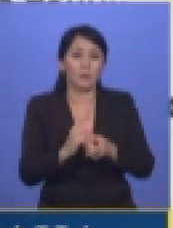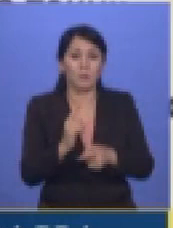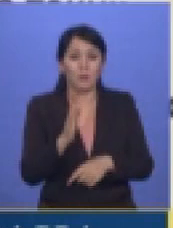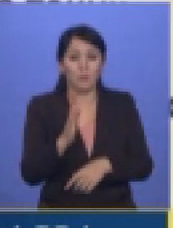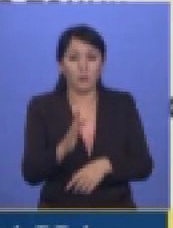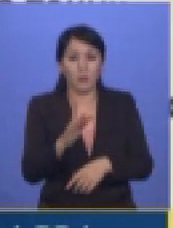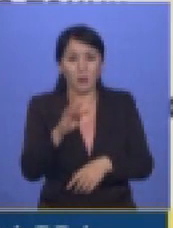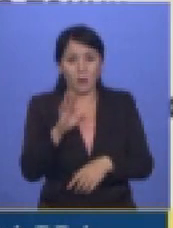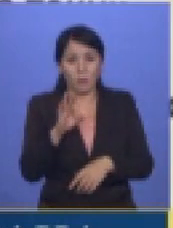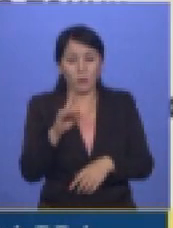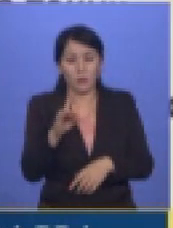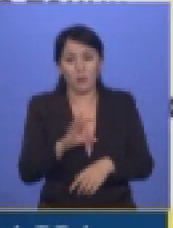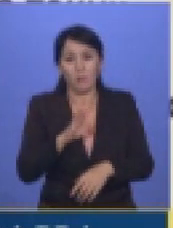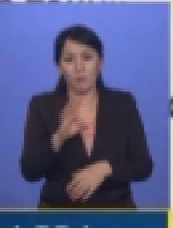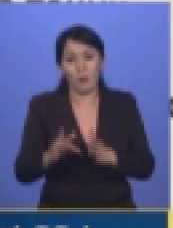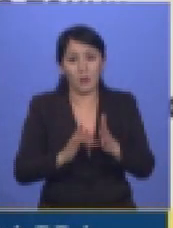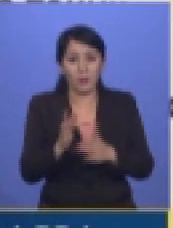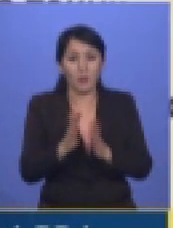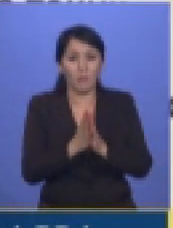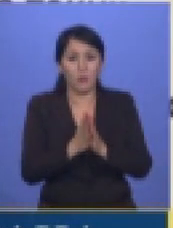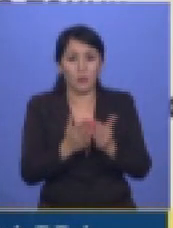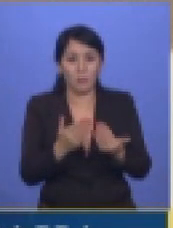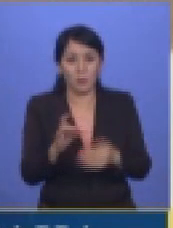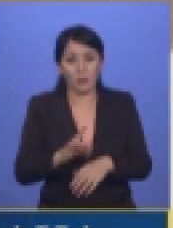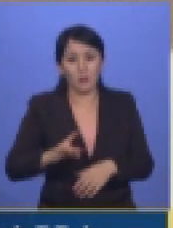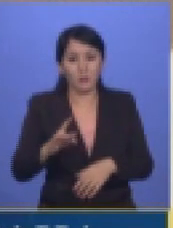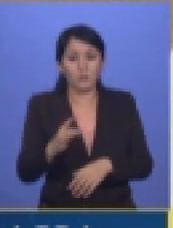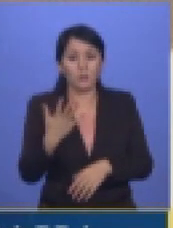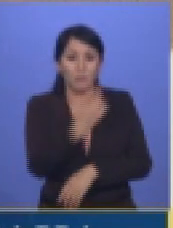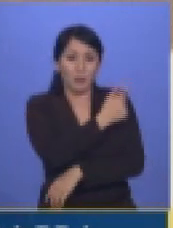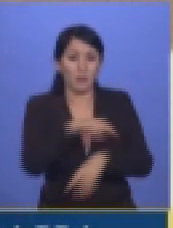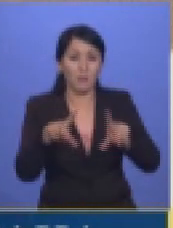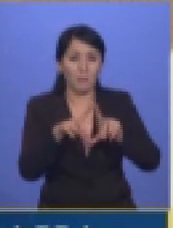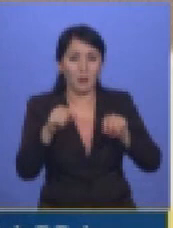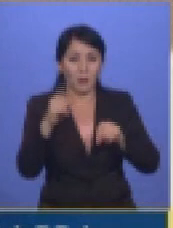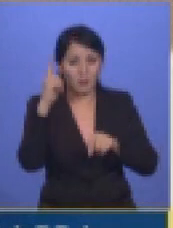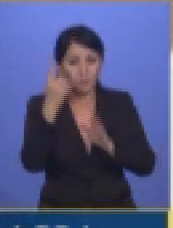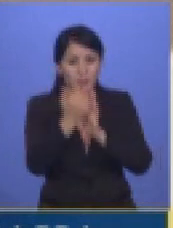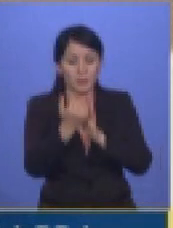тұрамыз. Иван Шухов атындағы орталық қалалық кітапханасы өңірдің 5 ауруханасына мобильді